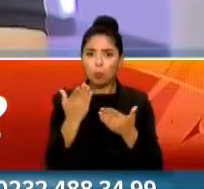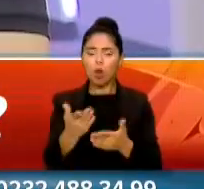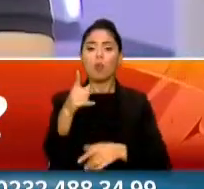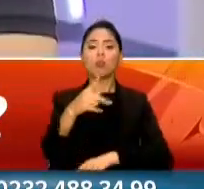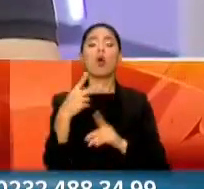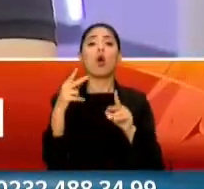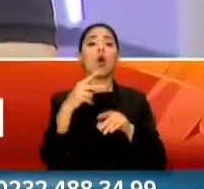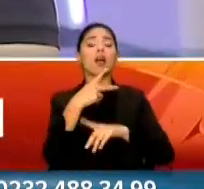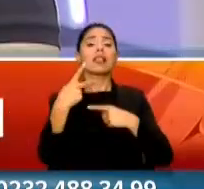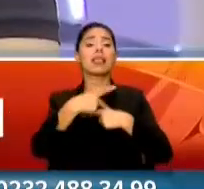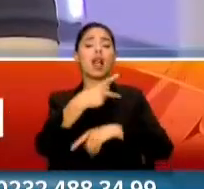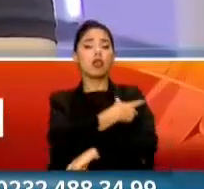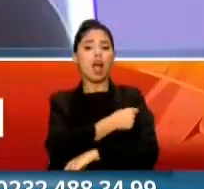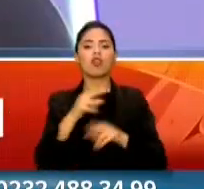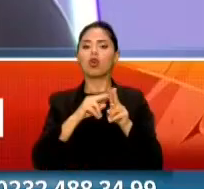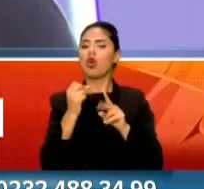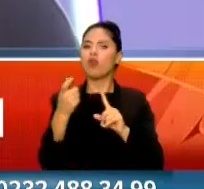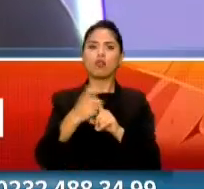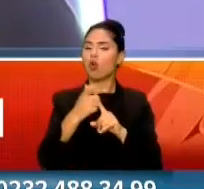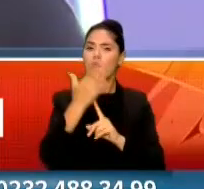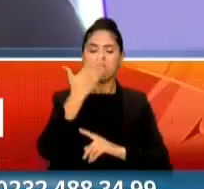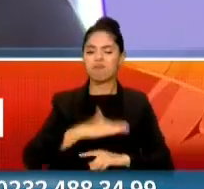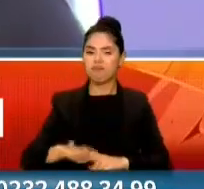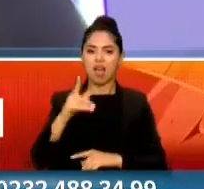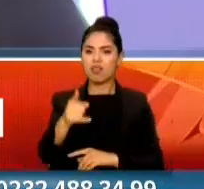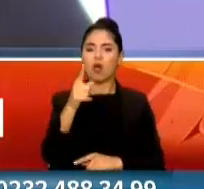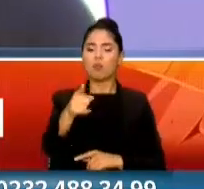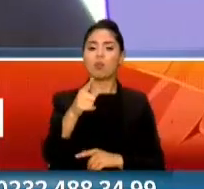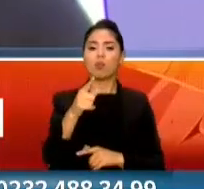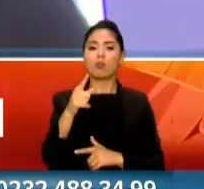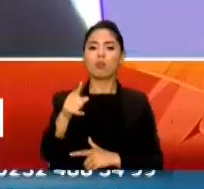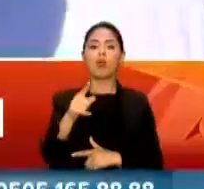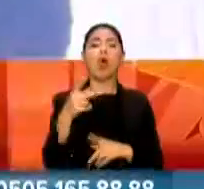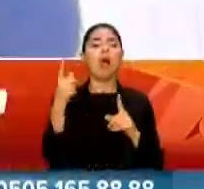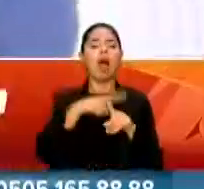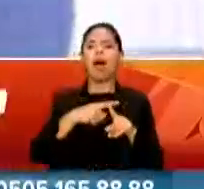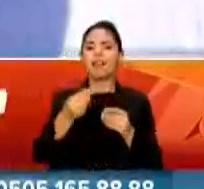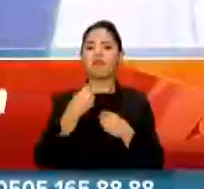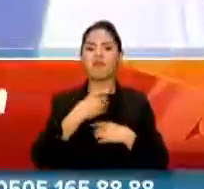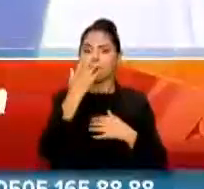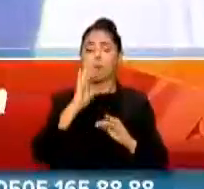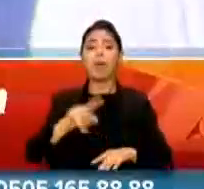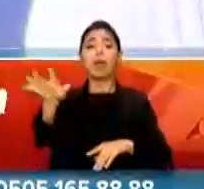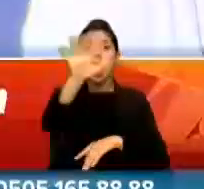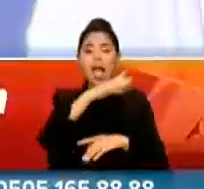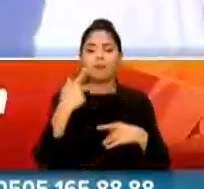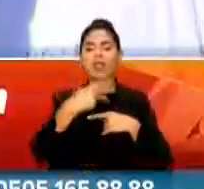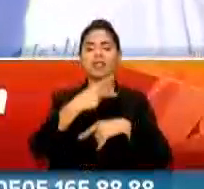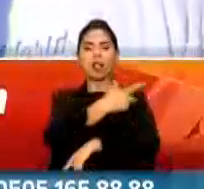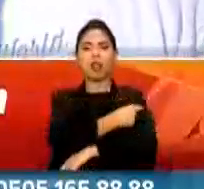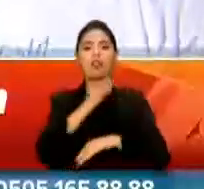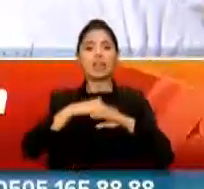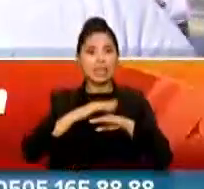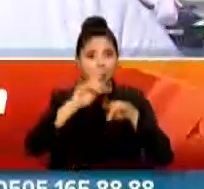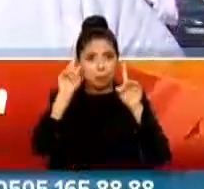ama bu aşının kolonize karşı herhangi bir etkisi söz konusu değil bakteriler karşıya çalışın virüslere karşı etkinlik beklemiyoruz herkezden buz artır açtığınız duyuyoruz